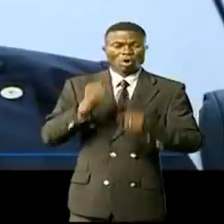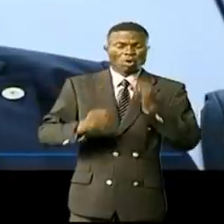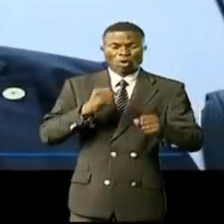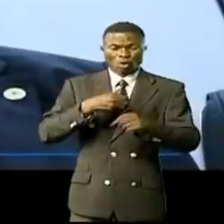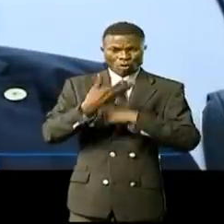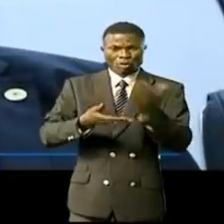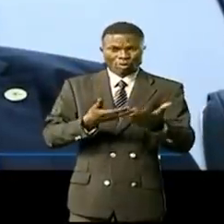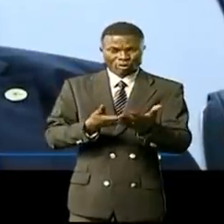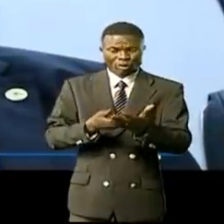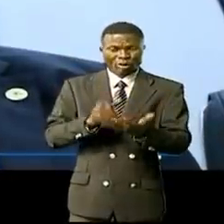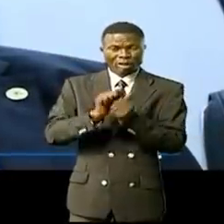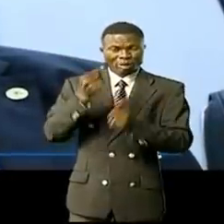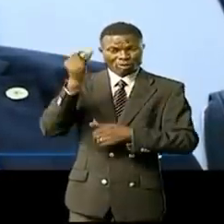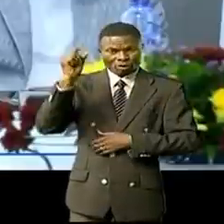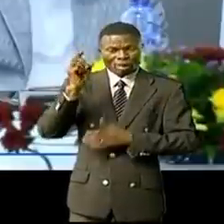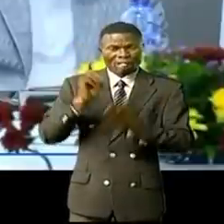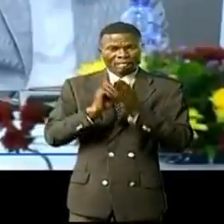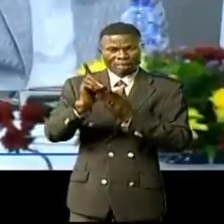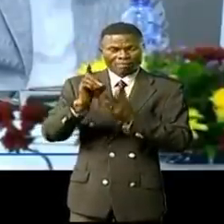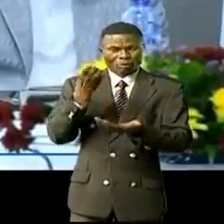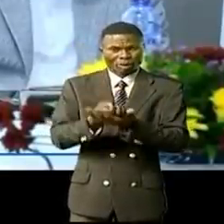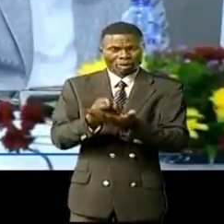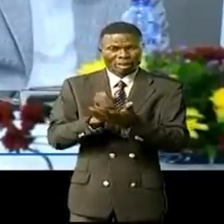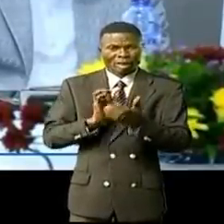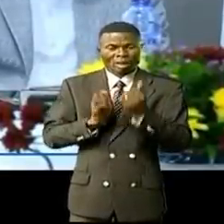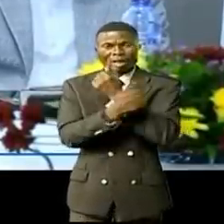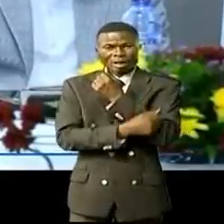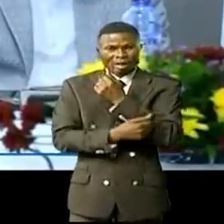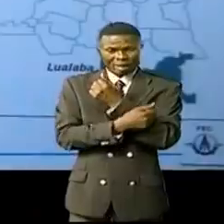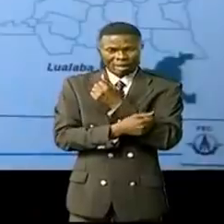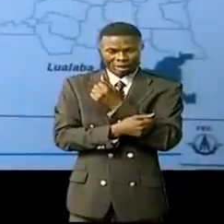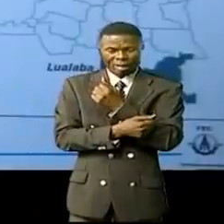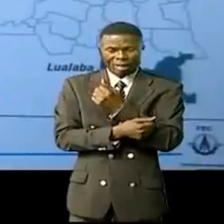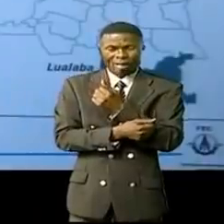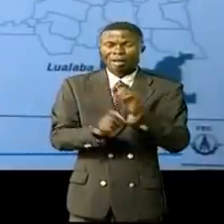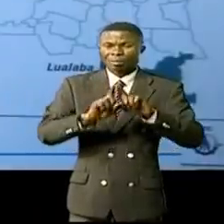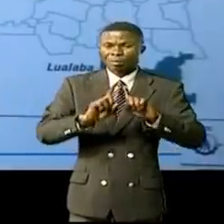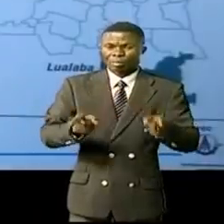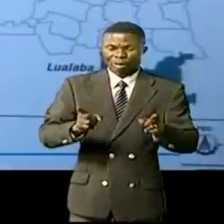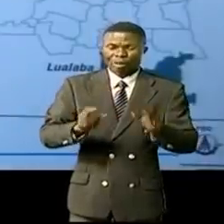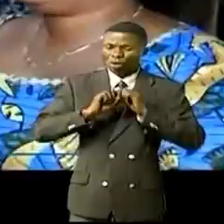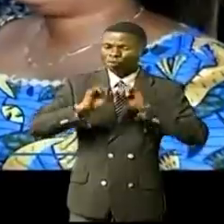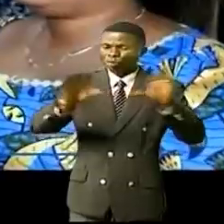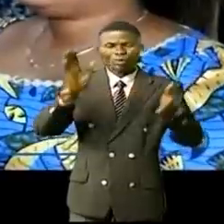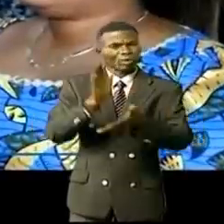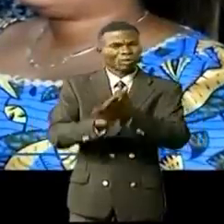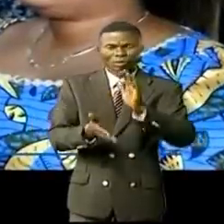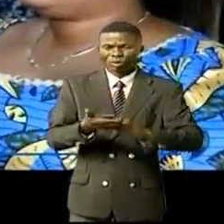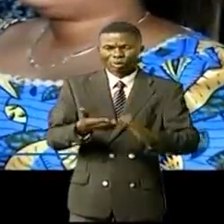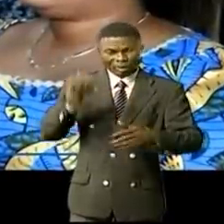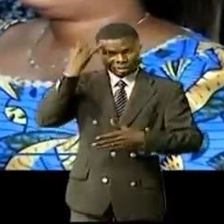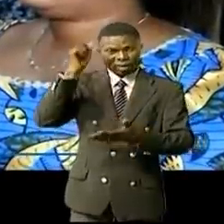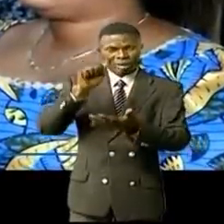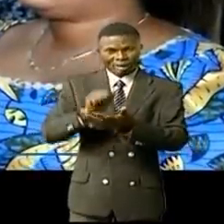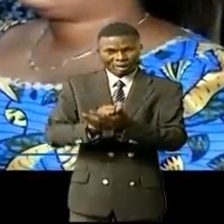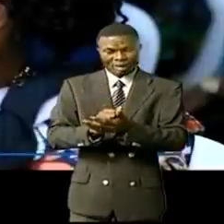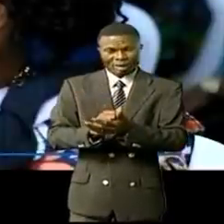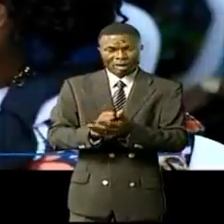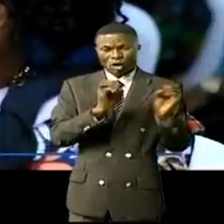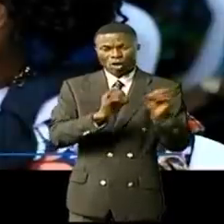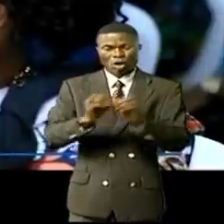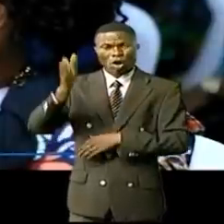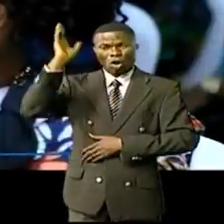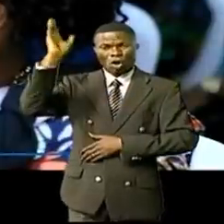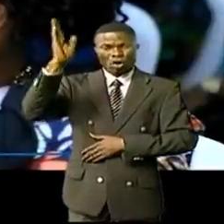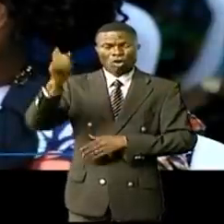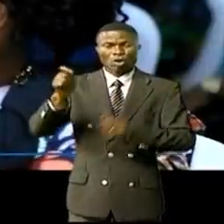consentis dans ce secteur pour développer l'économie nationale sont considérables mais moins vulgarisés. C'est dans ce cadre que s'est tenue cette